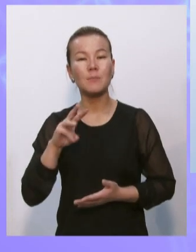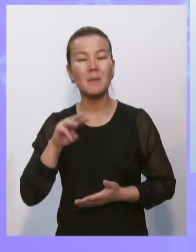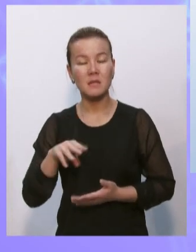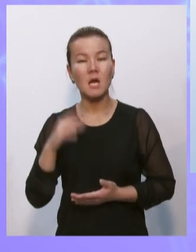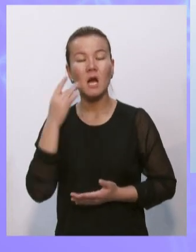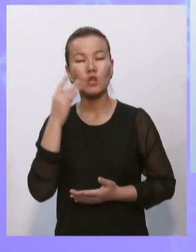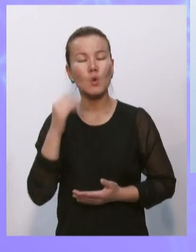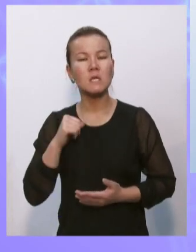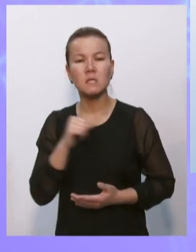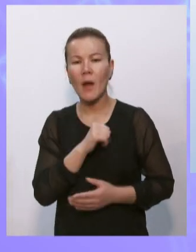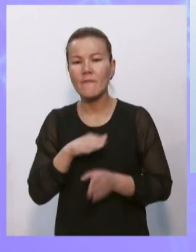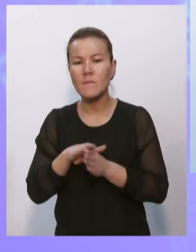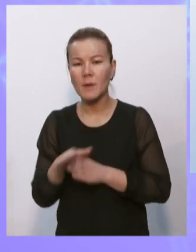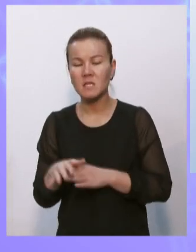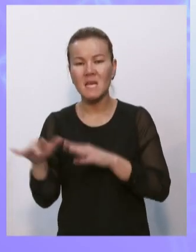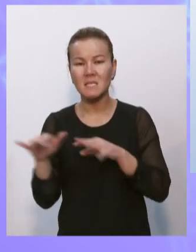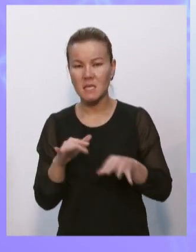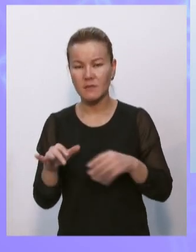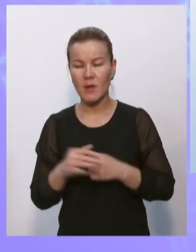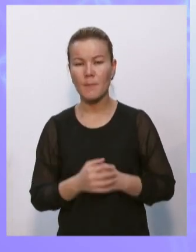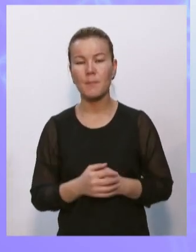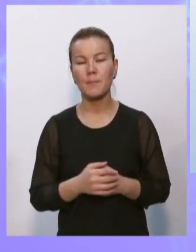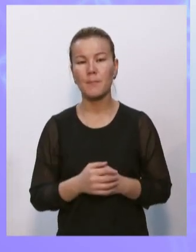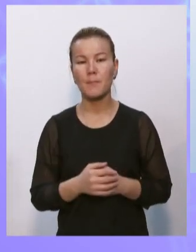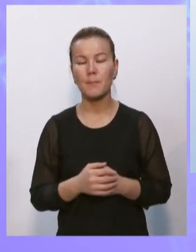который сам выполняет действие.